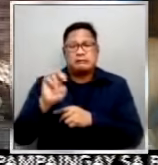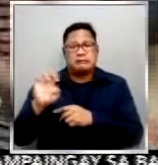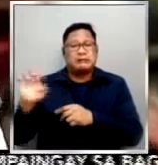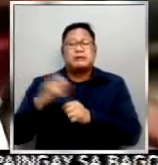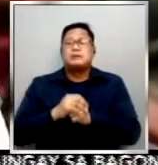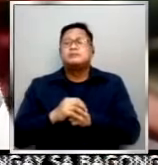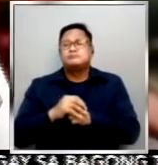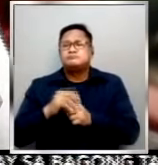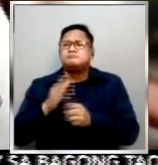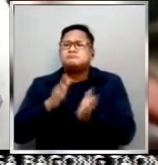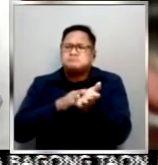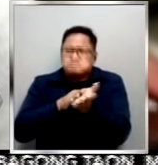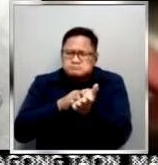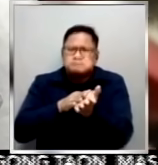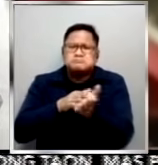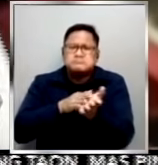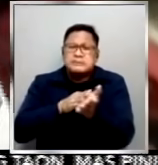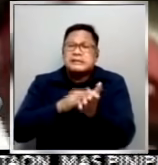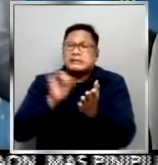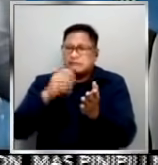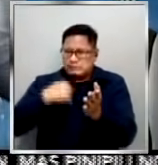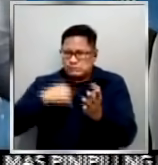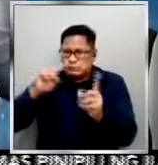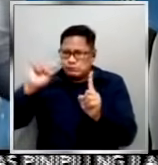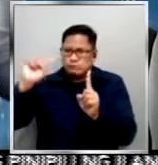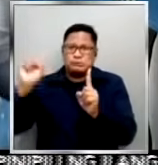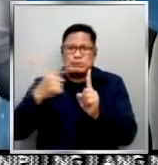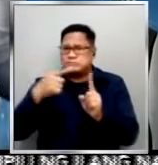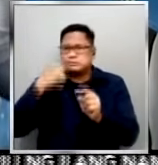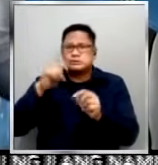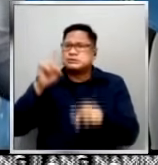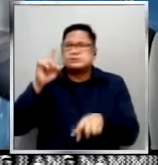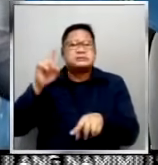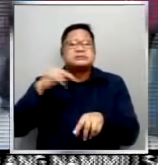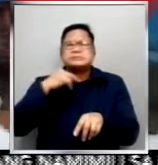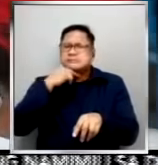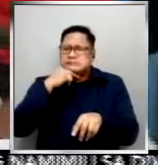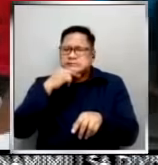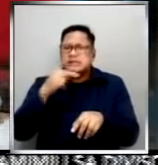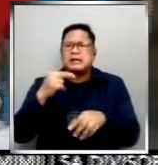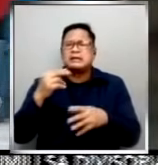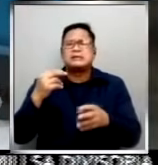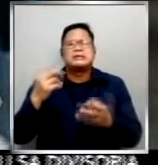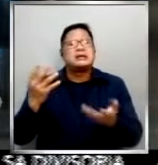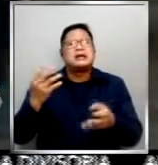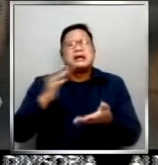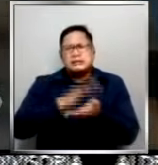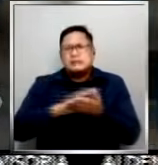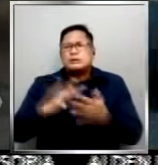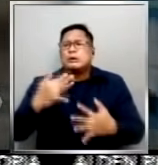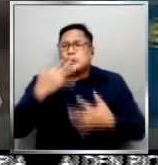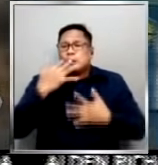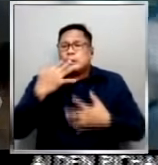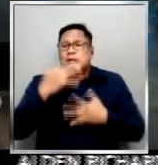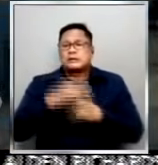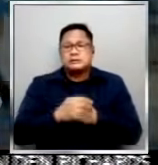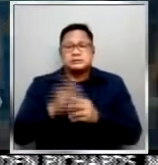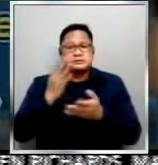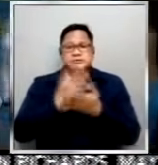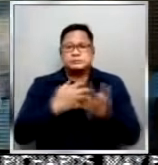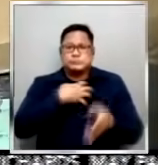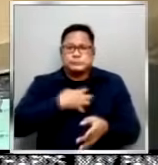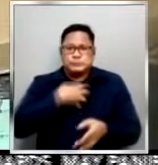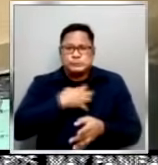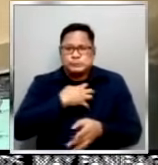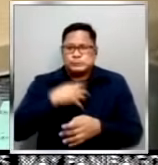sila dahil hindi na raw siya maayos na makahinga. Ang ilan naman, di maiwasang mainis at magreklamo. Bakit daw kasi pinalabas